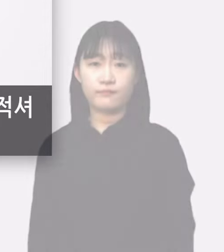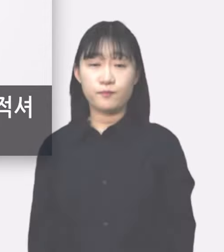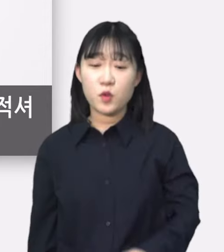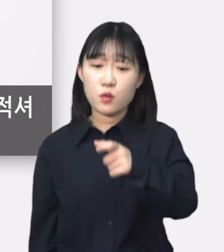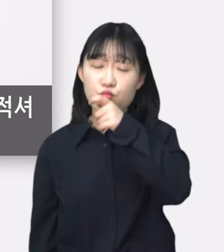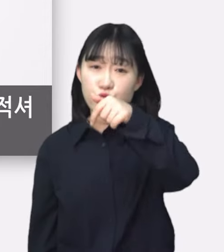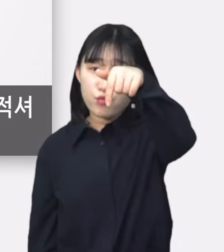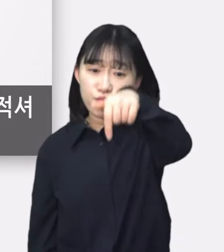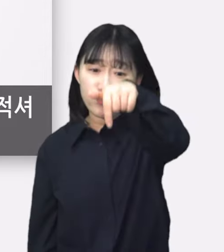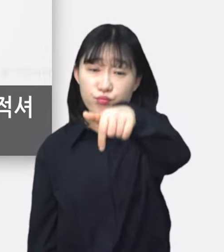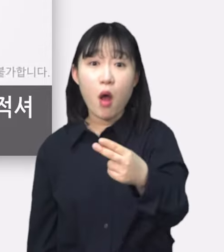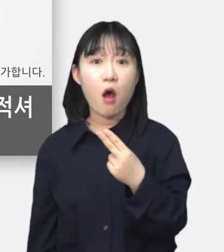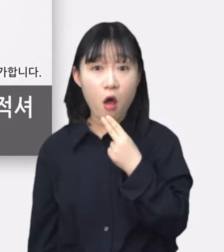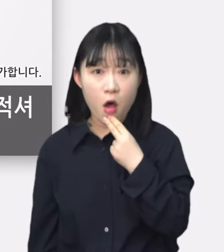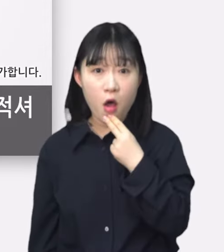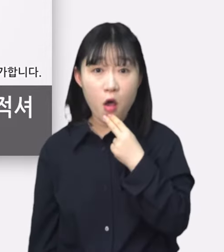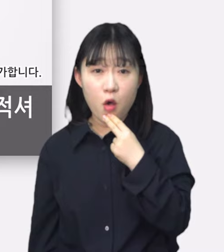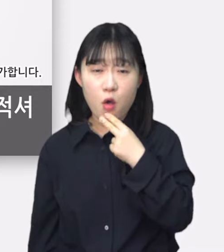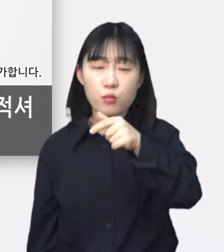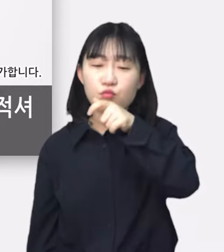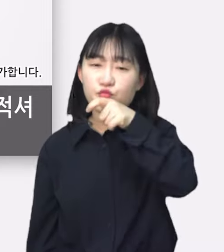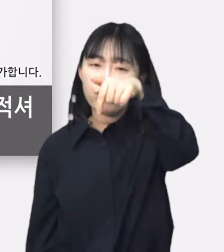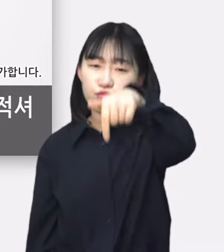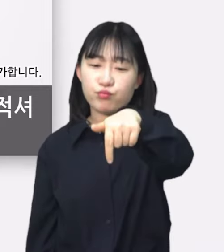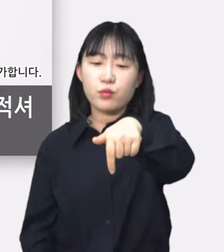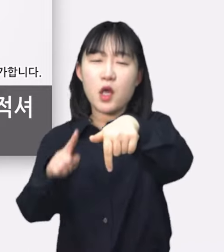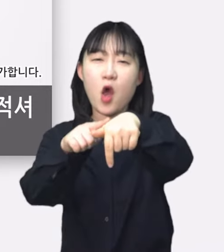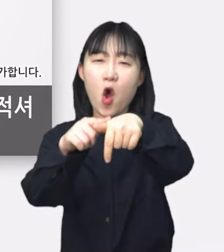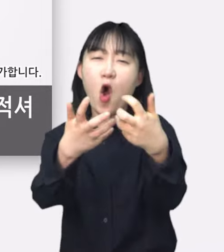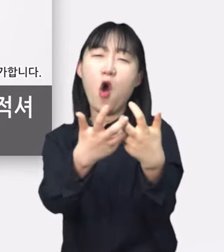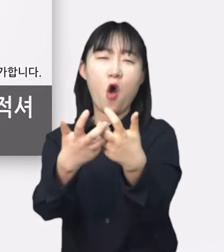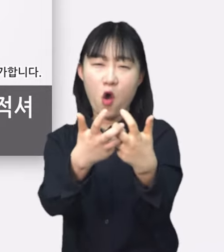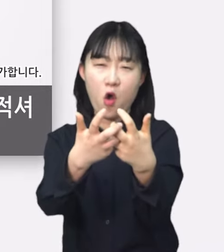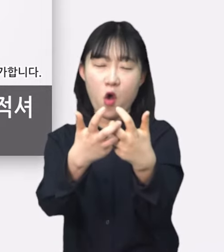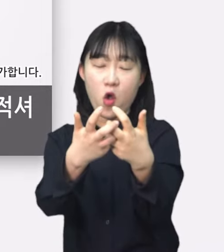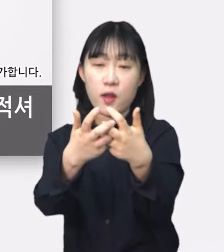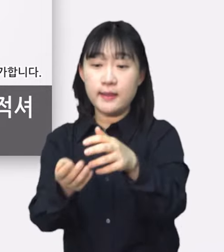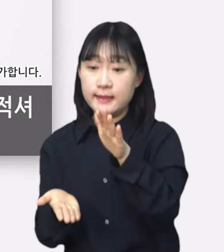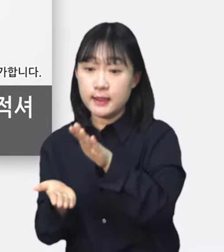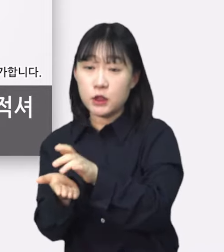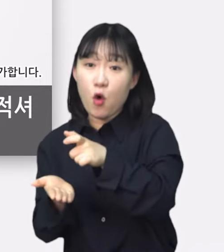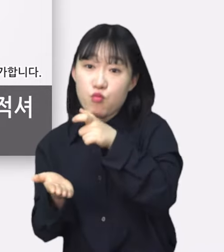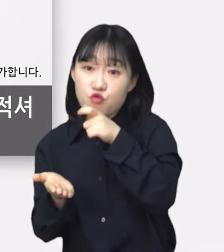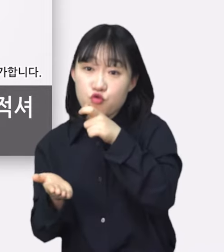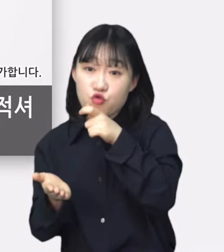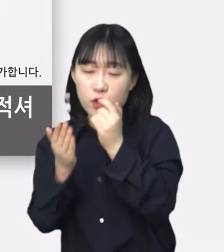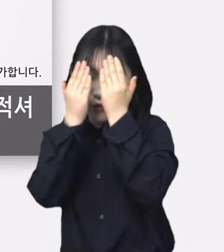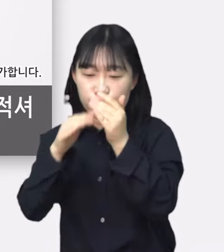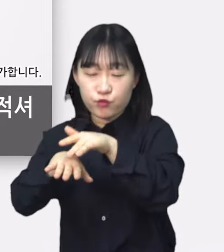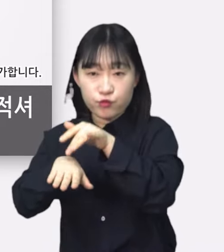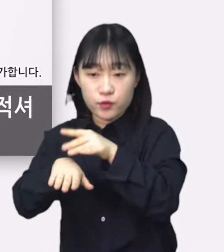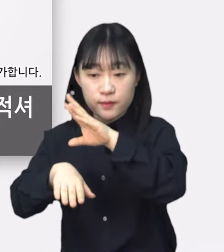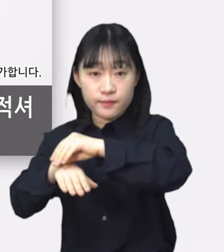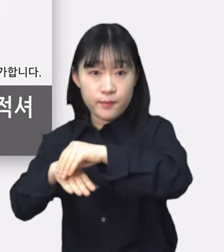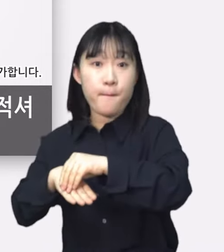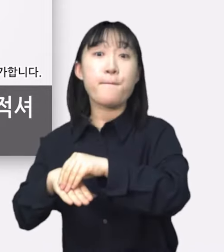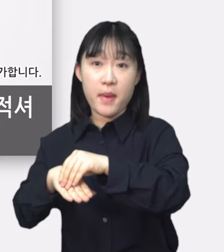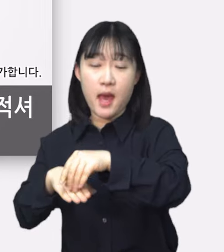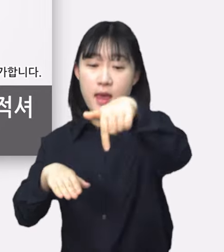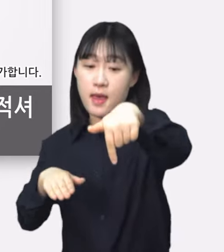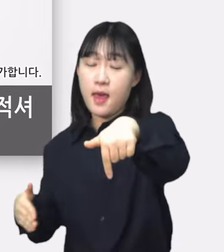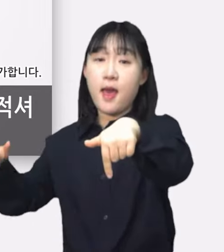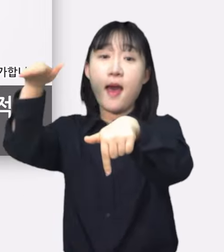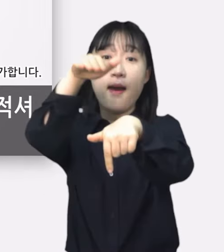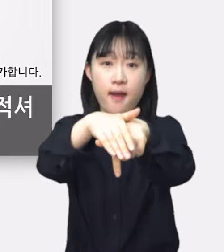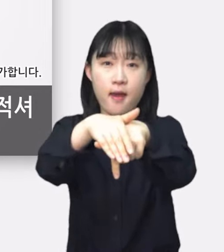물이 나오지 않는다면 수돗꼭지를 녹이기 위해 뜨거운 물에 수건을 적셔 수돗꼭지에 두른 후